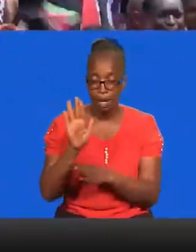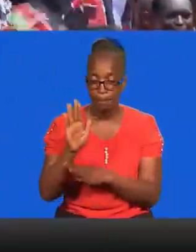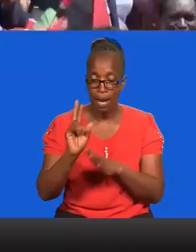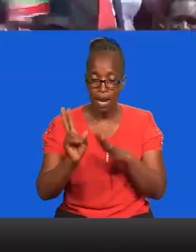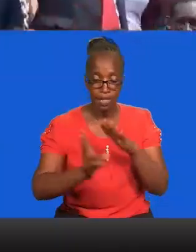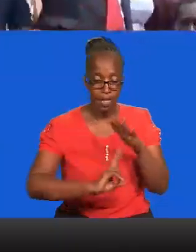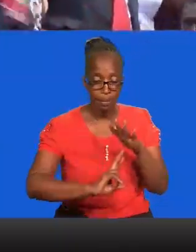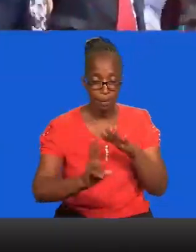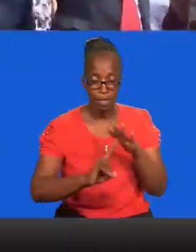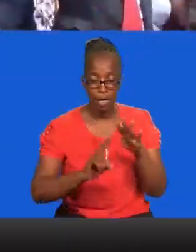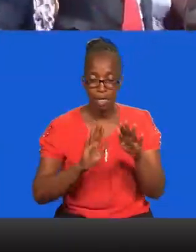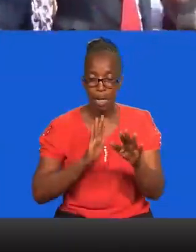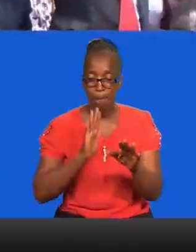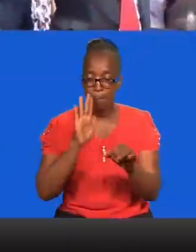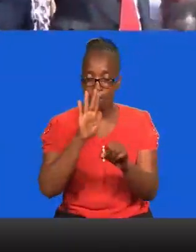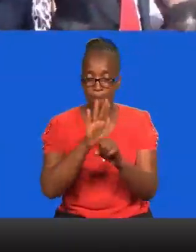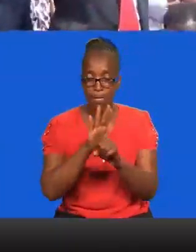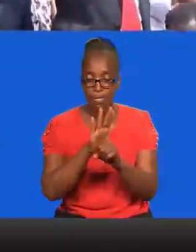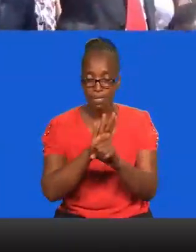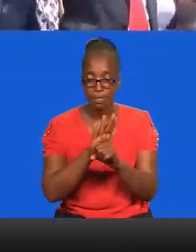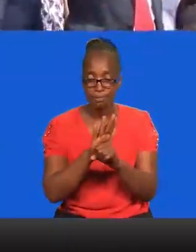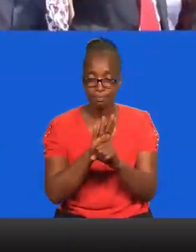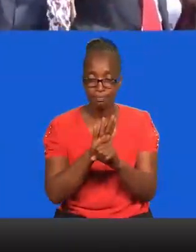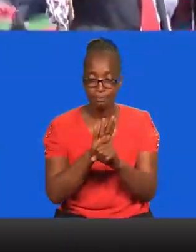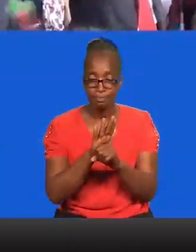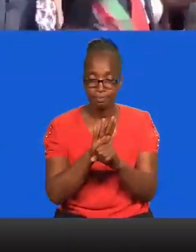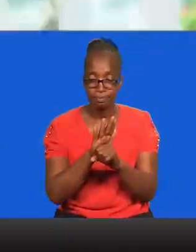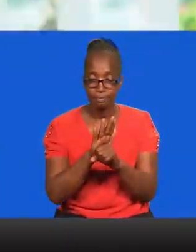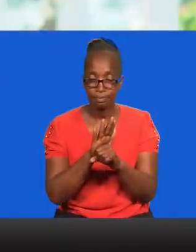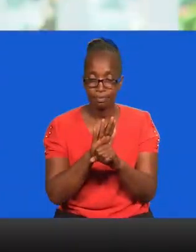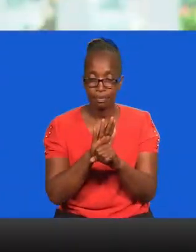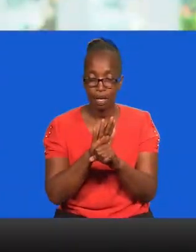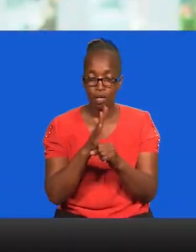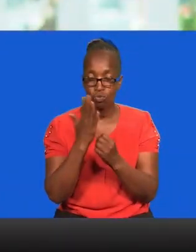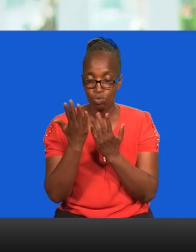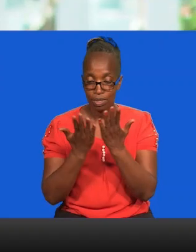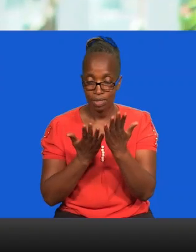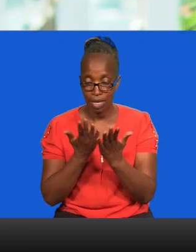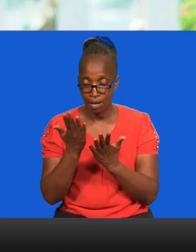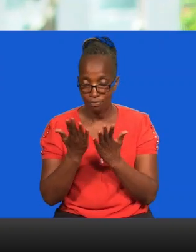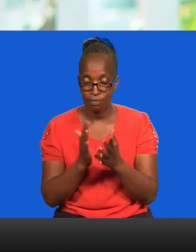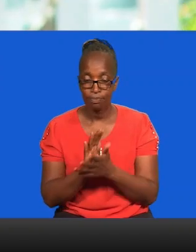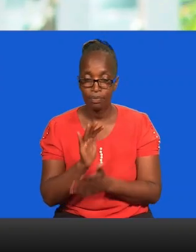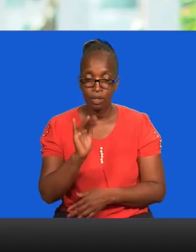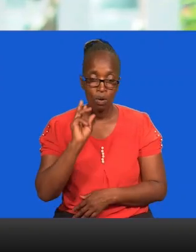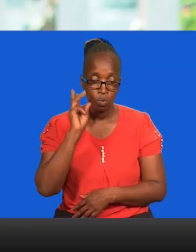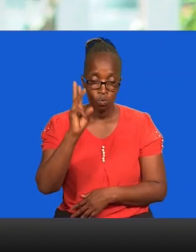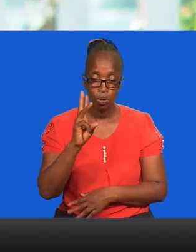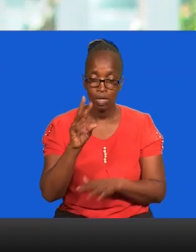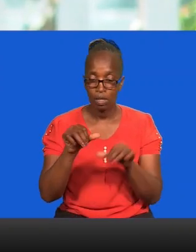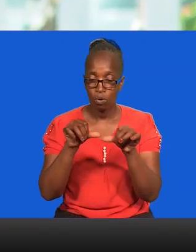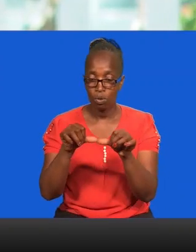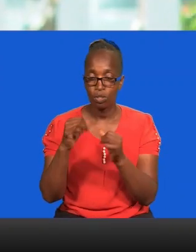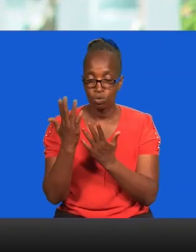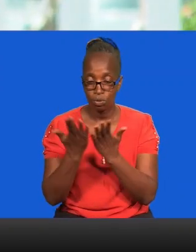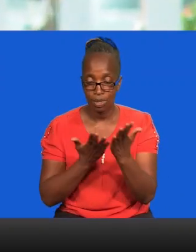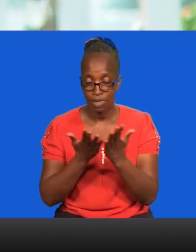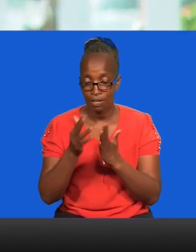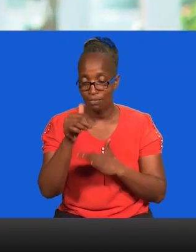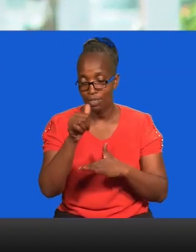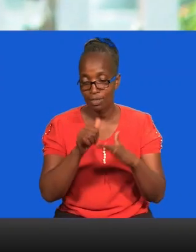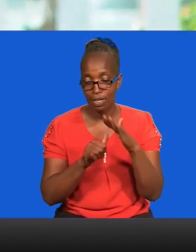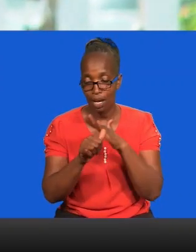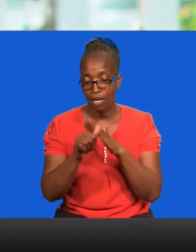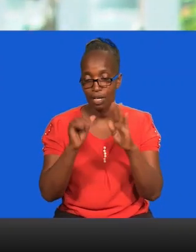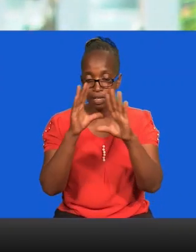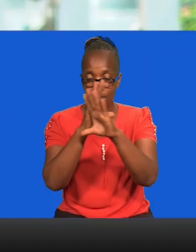akiapa kutomsaliti Rais Ruto kukarimu wake wa kumteua. I will serve under you